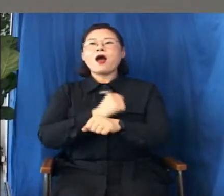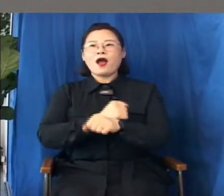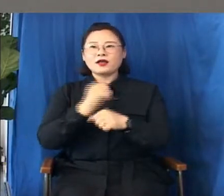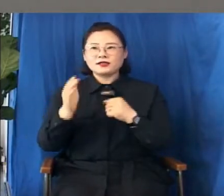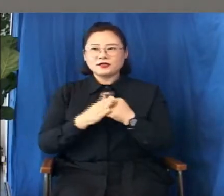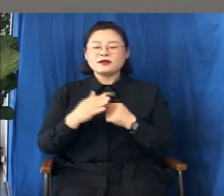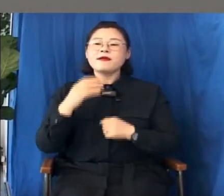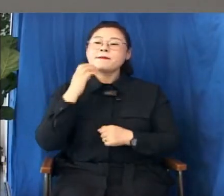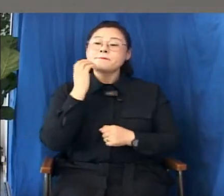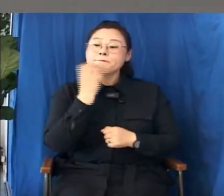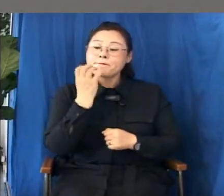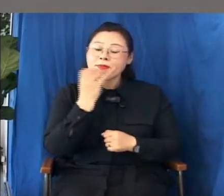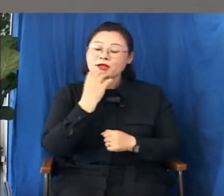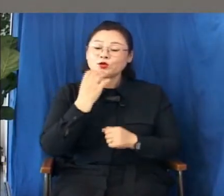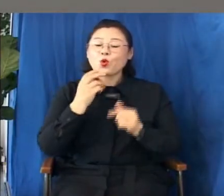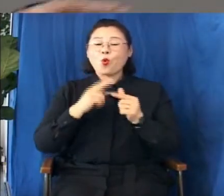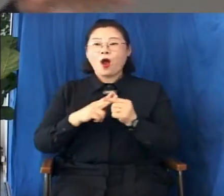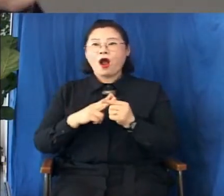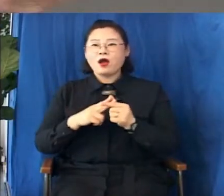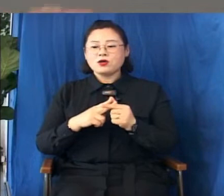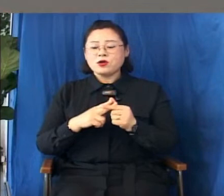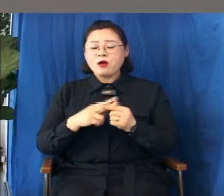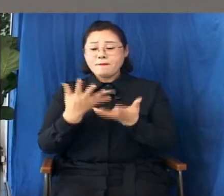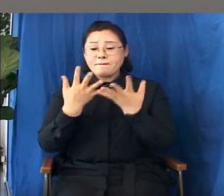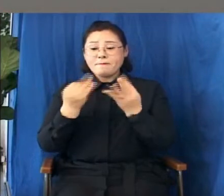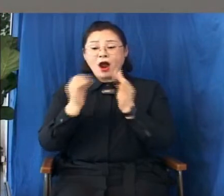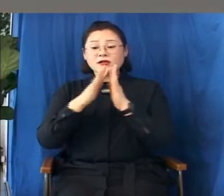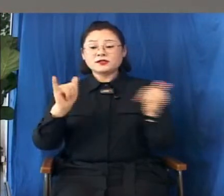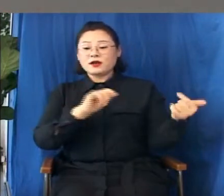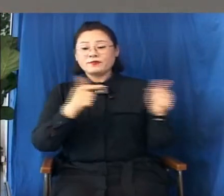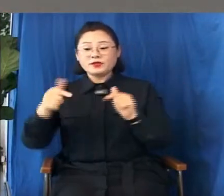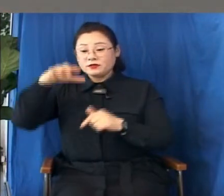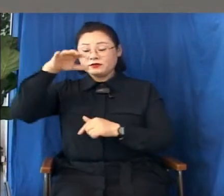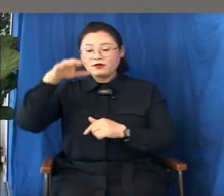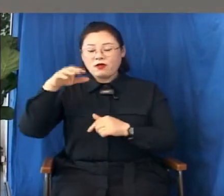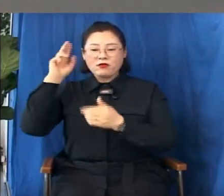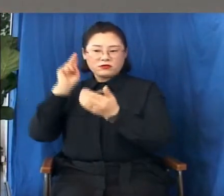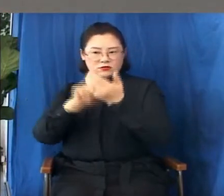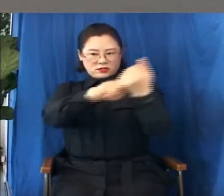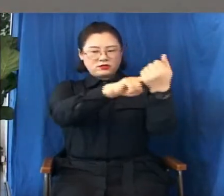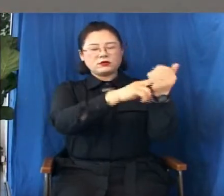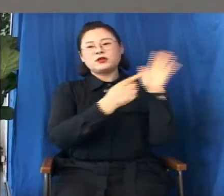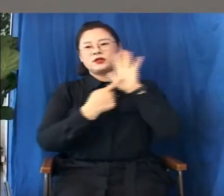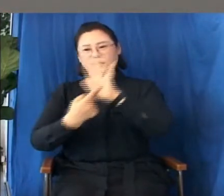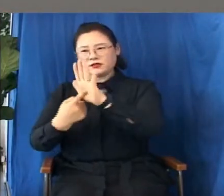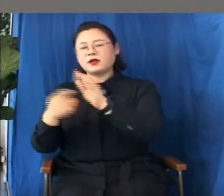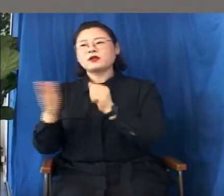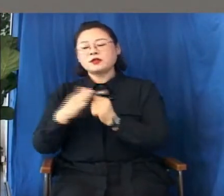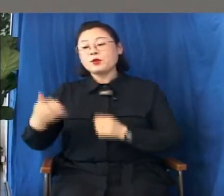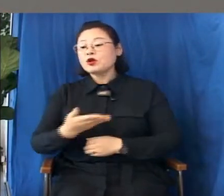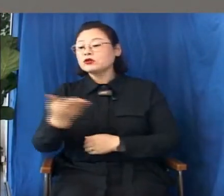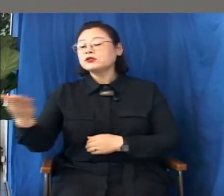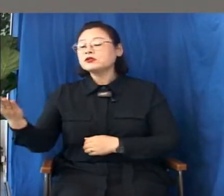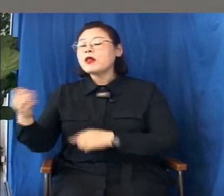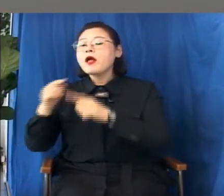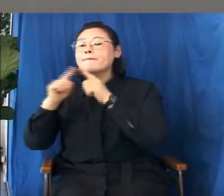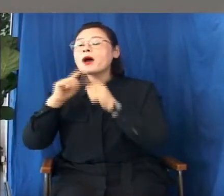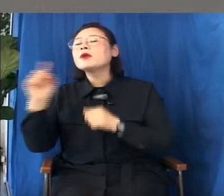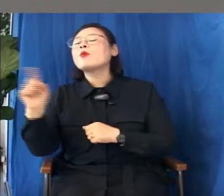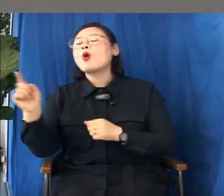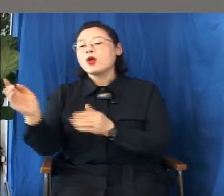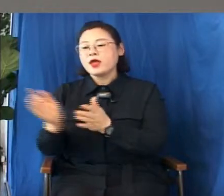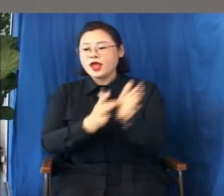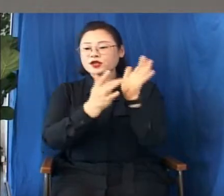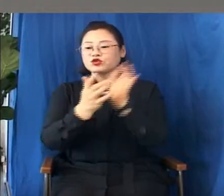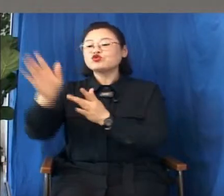그 수많은 성도들에게서 막 기적과 이적들이 나타나니까 그들이 한 말은 뭐예요? 예수가